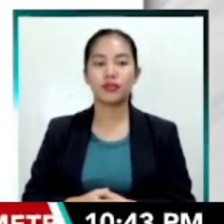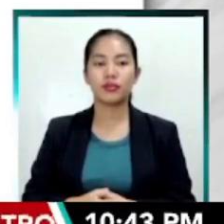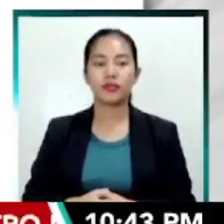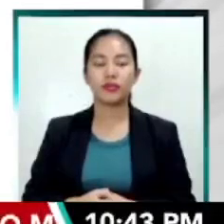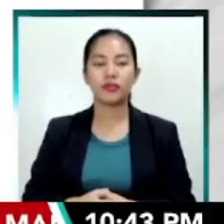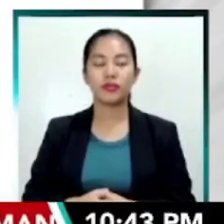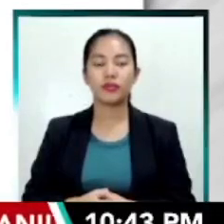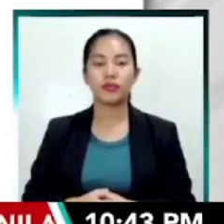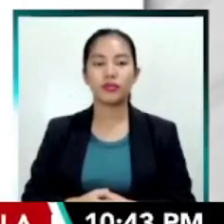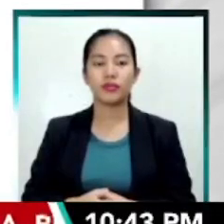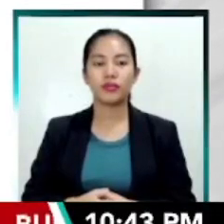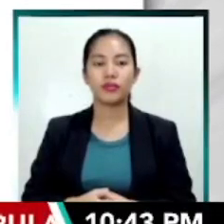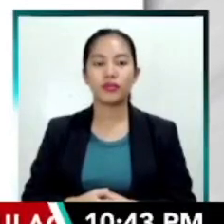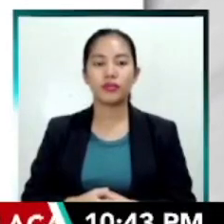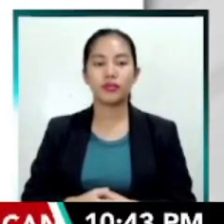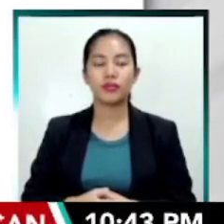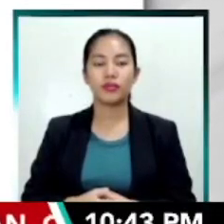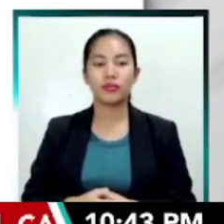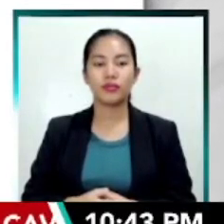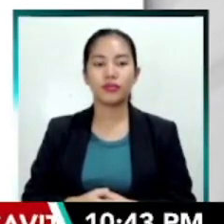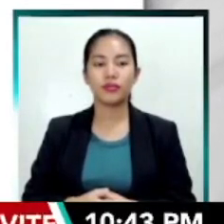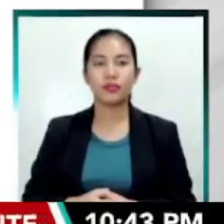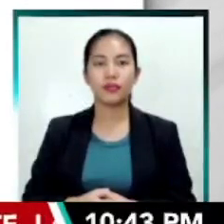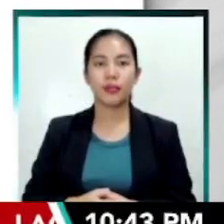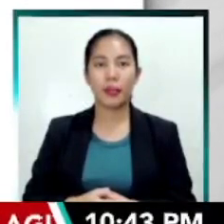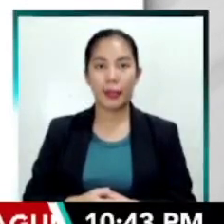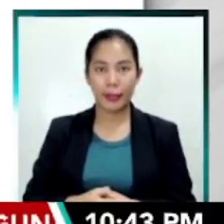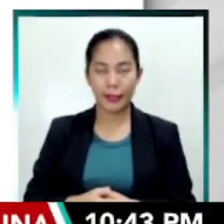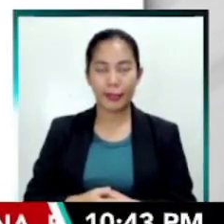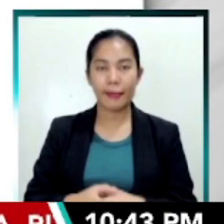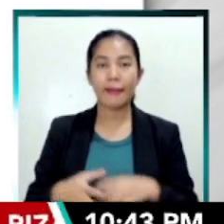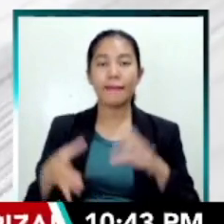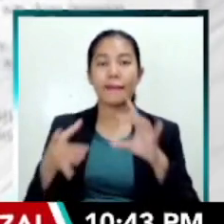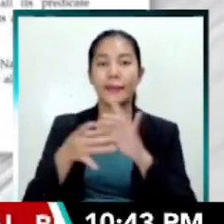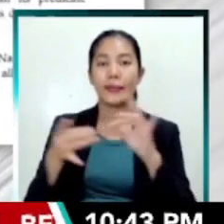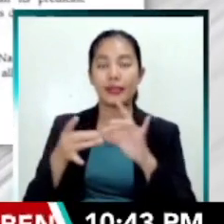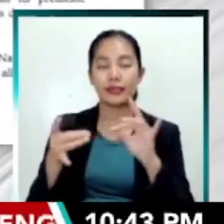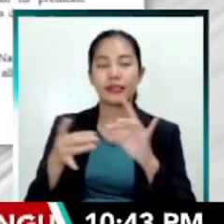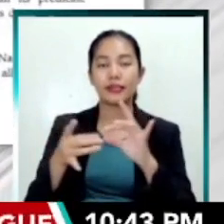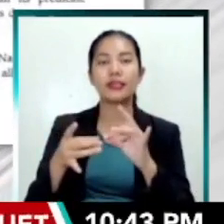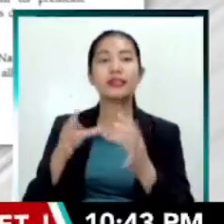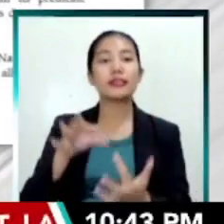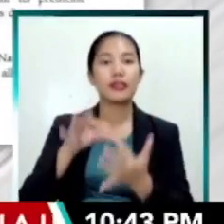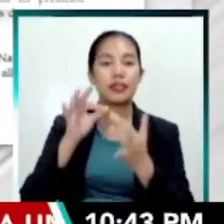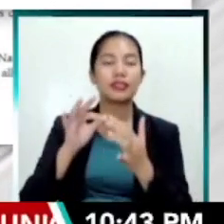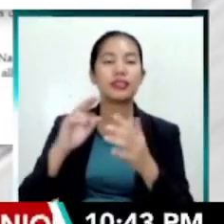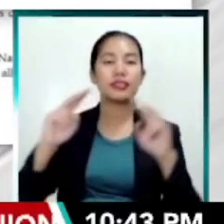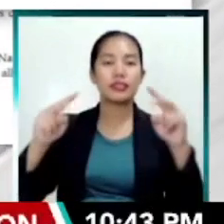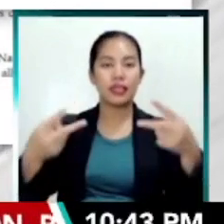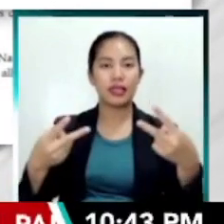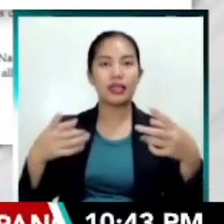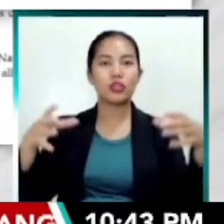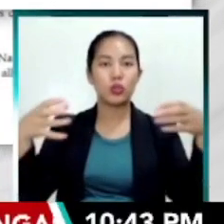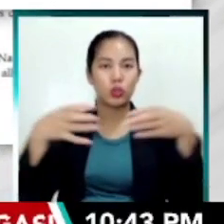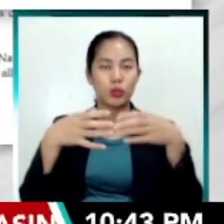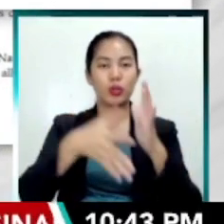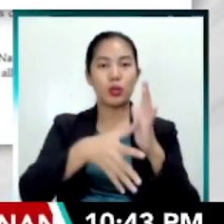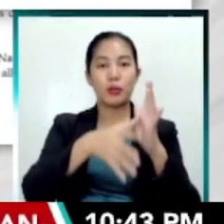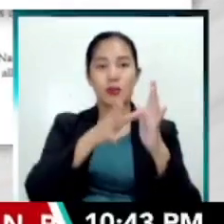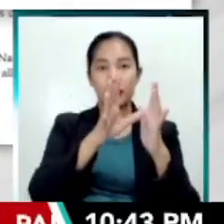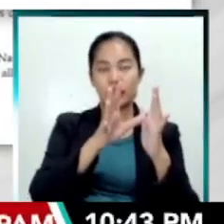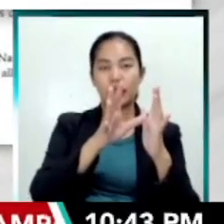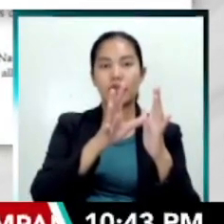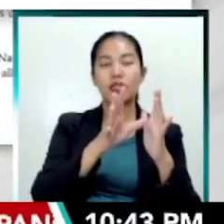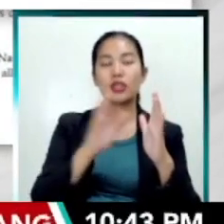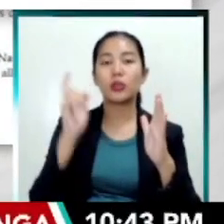Sa botong 2-1, sinabi ng Special 2nd Division, ang National Assembly ng Cusi Faction noong July 17,